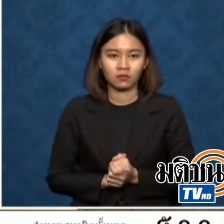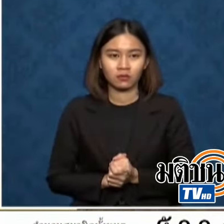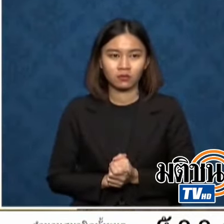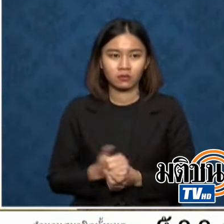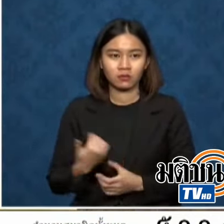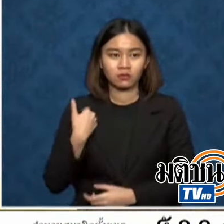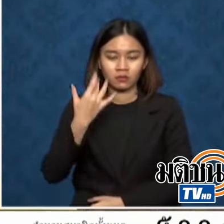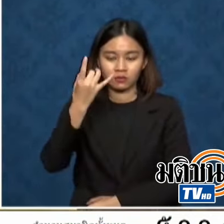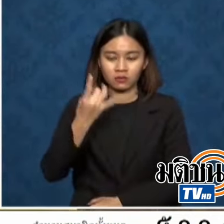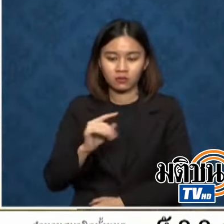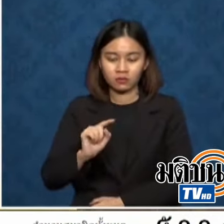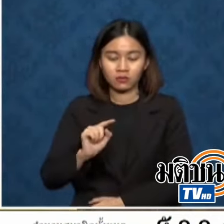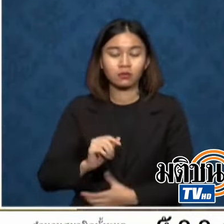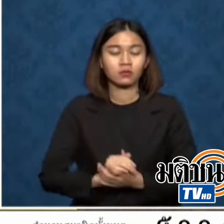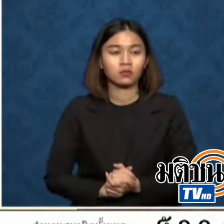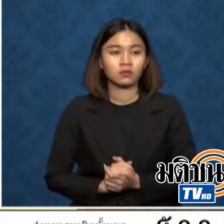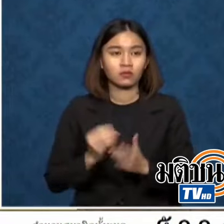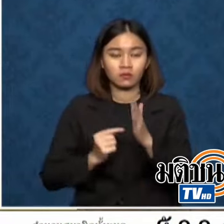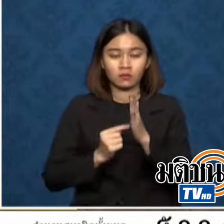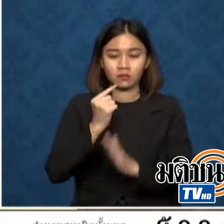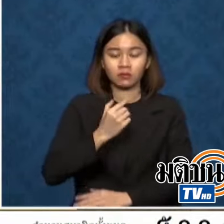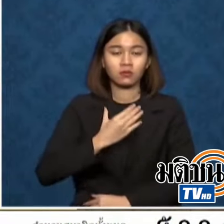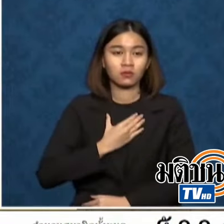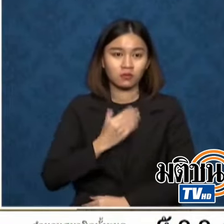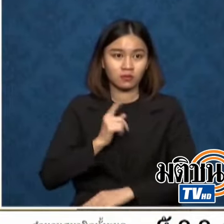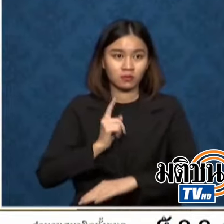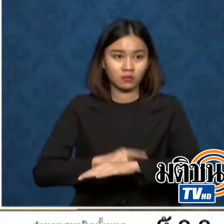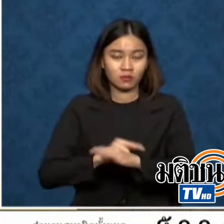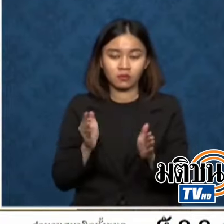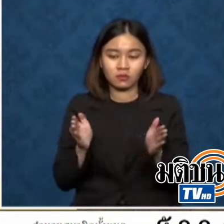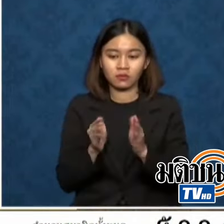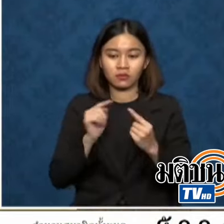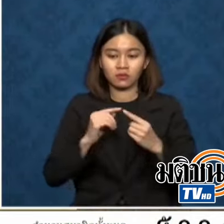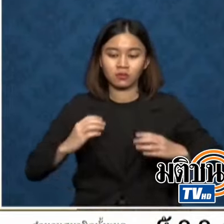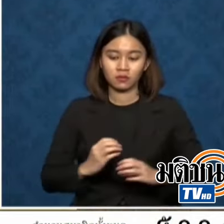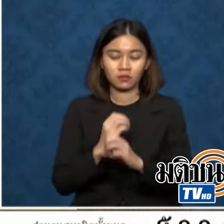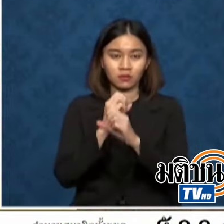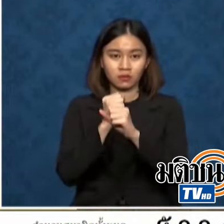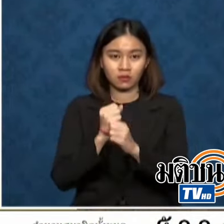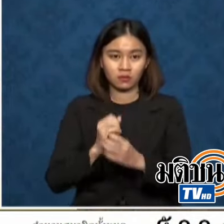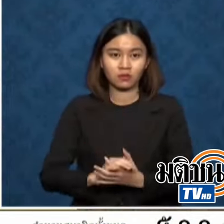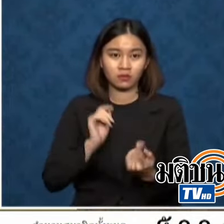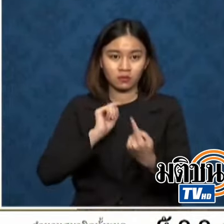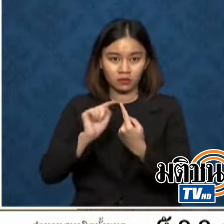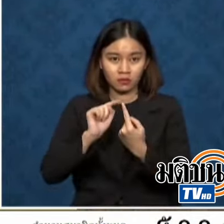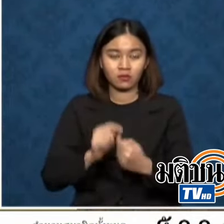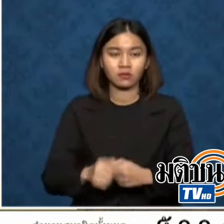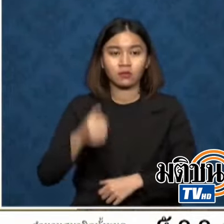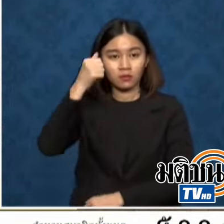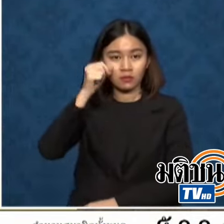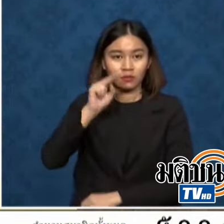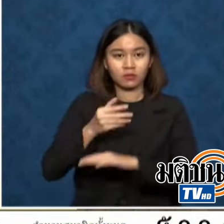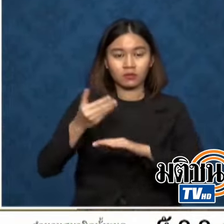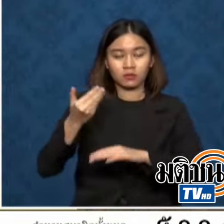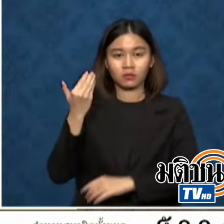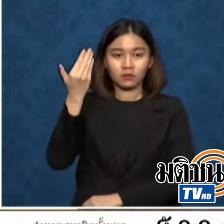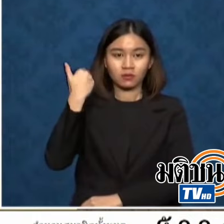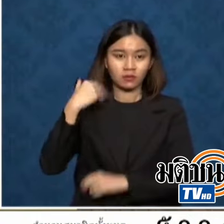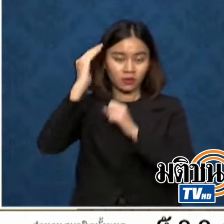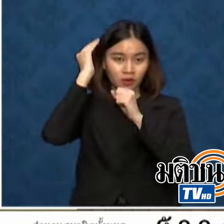มันมีอะไรบ้างในช่วงแรกผมขอใช้เวลาสั้นๆในการสรุปครับว่าในช่วง 2วันที่ผ่านมาเรามีการ